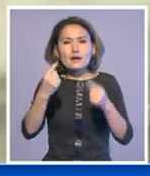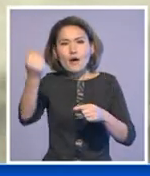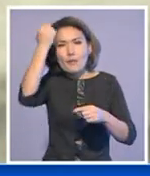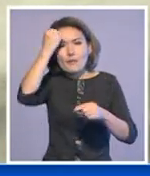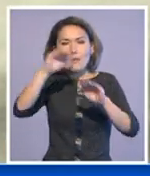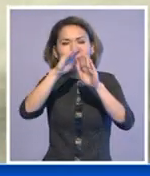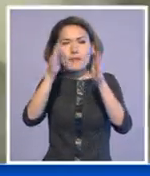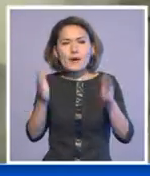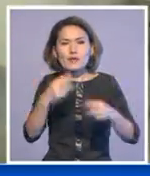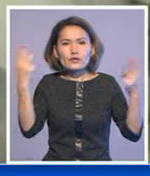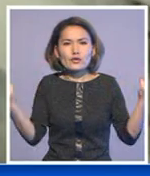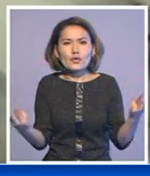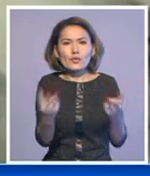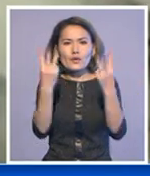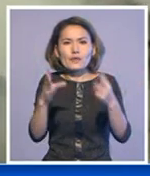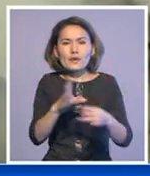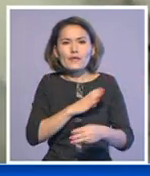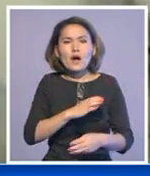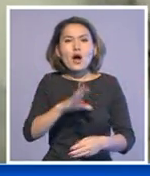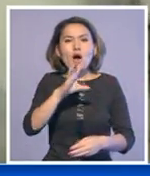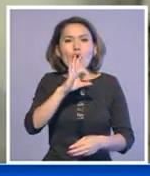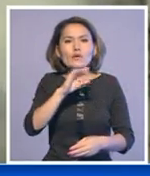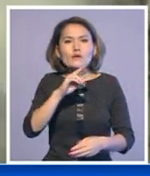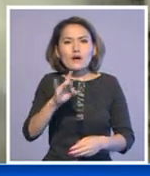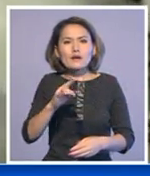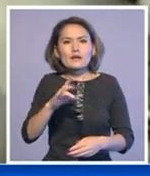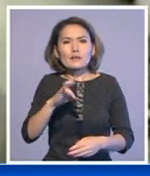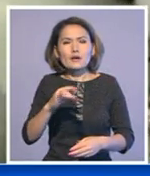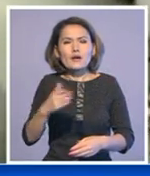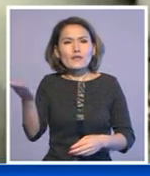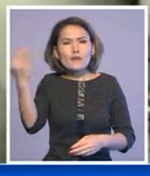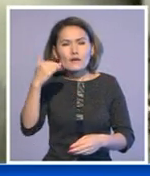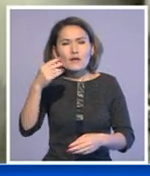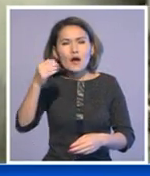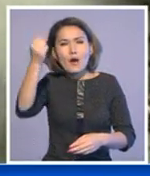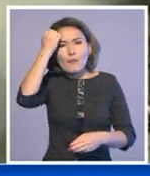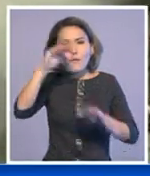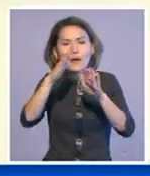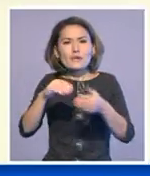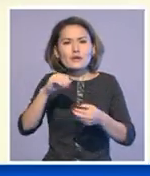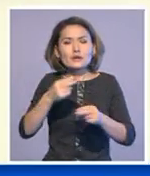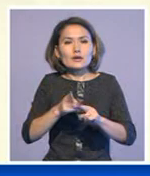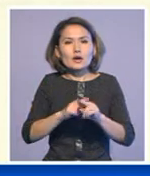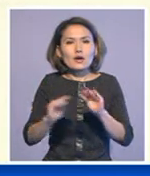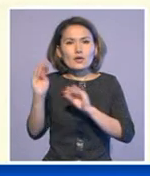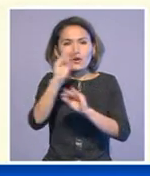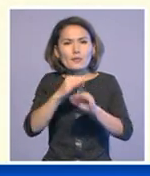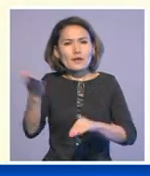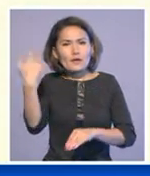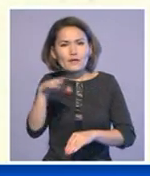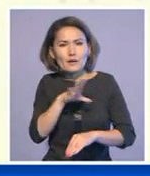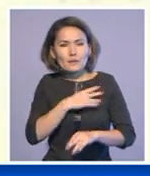кездері әлемге әйгілі бразилиялық сәулетші Оскар Нимейер жобалаған екен. Лапылдаған жалынды тоқтату барысында 8 өрт сөндіруші